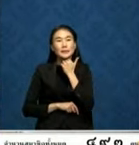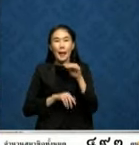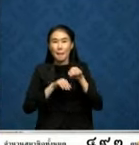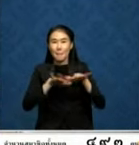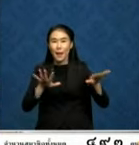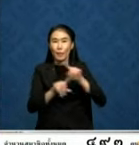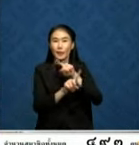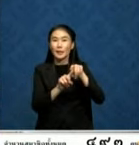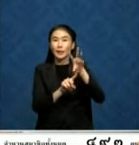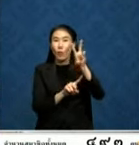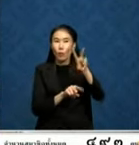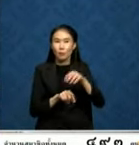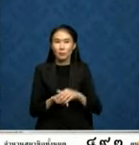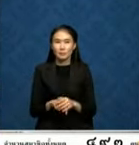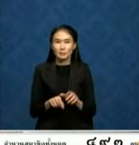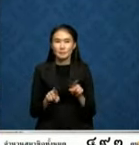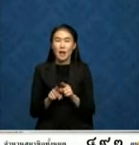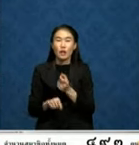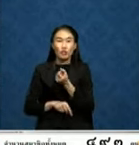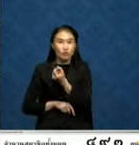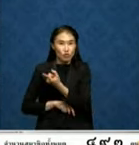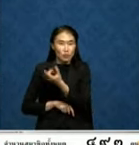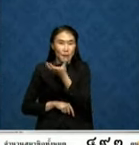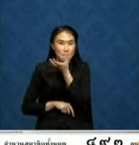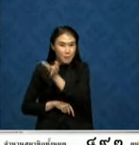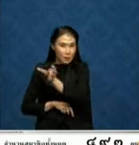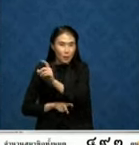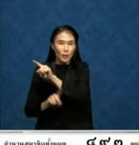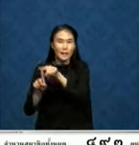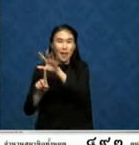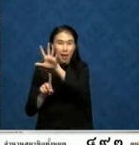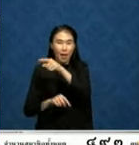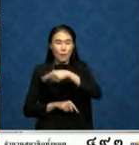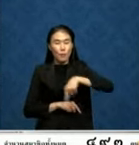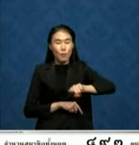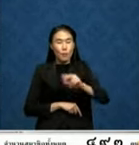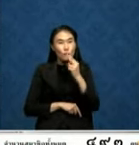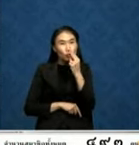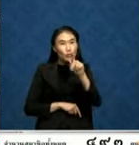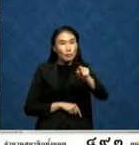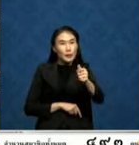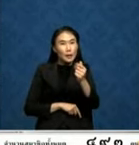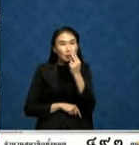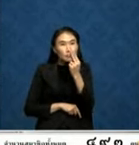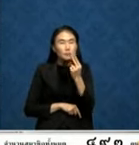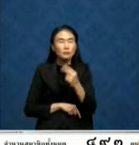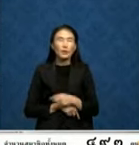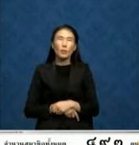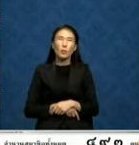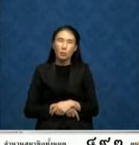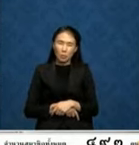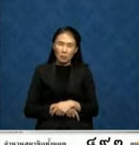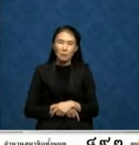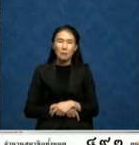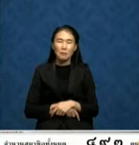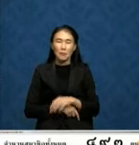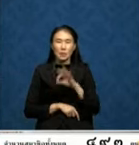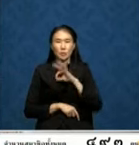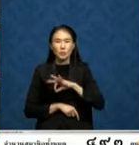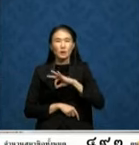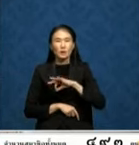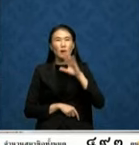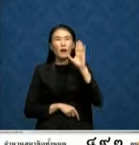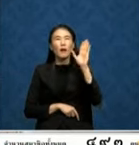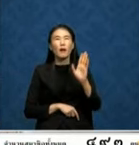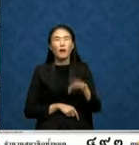านสดวันที่5โทษครับผมนั่งฟังท่านรัฐมนตรีว่าการพูดผมถึงเข้าใจว่